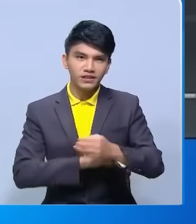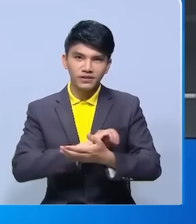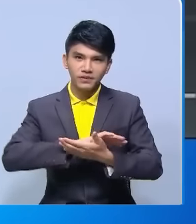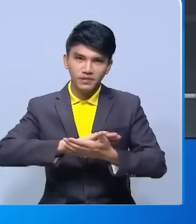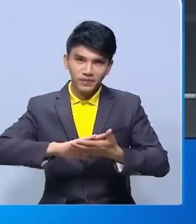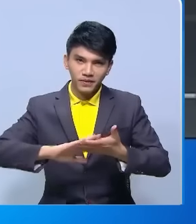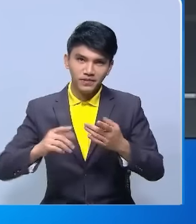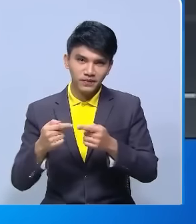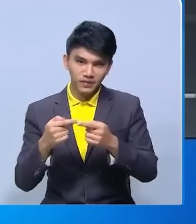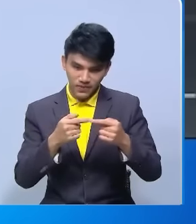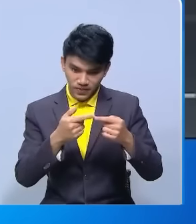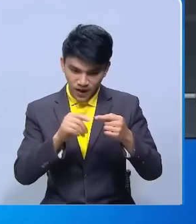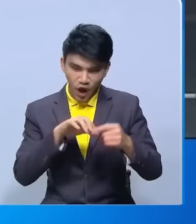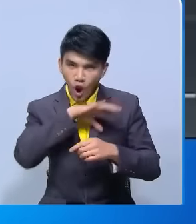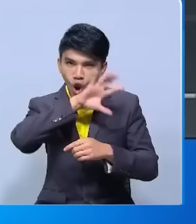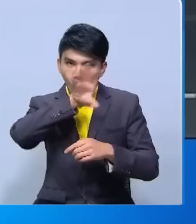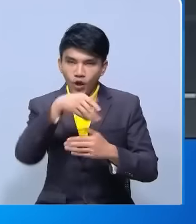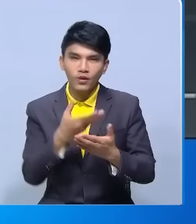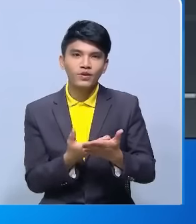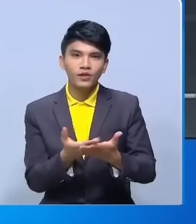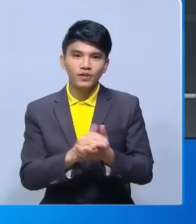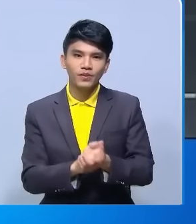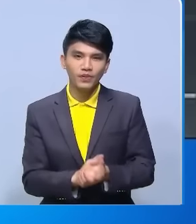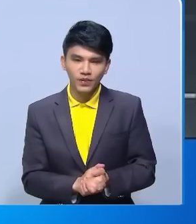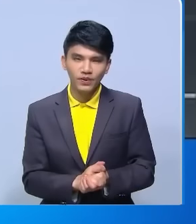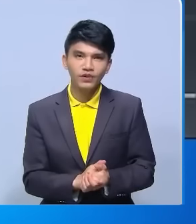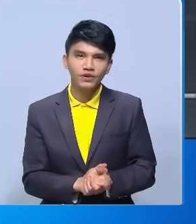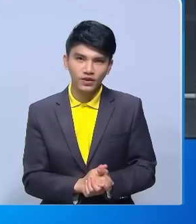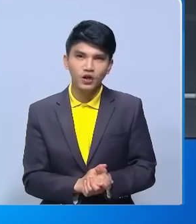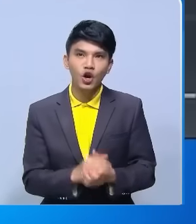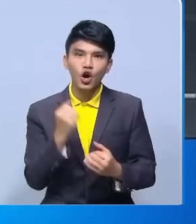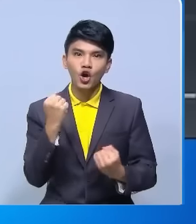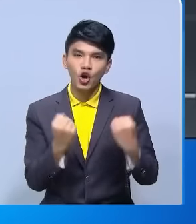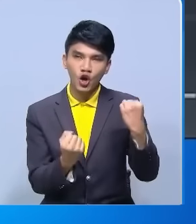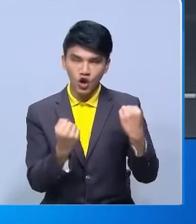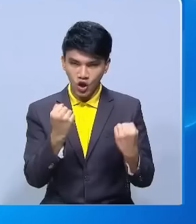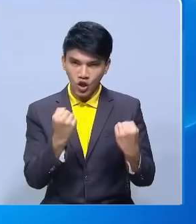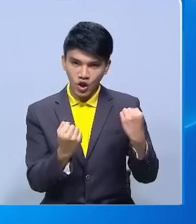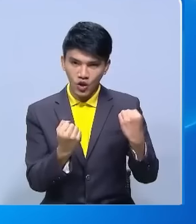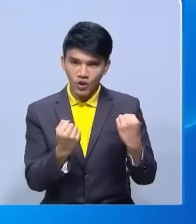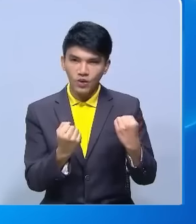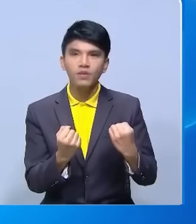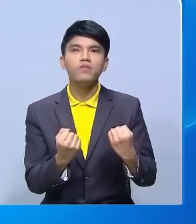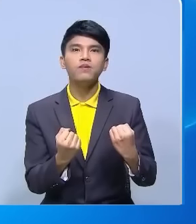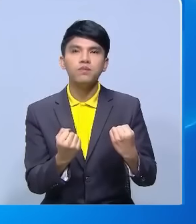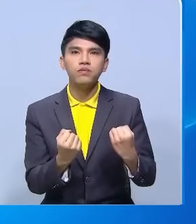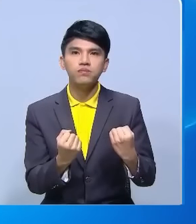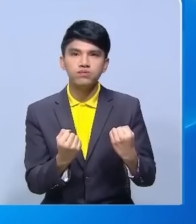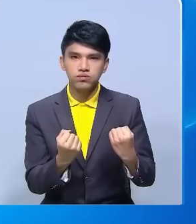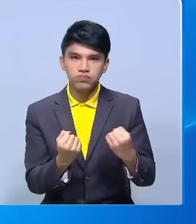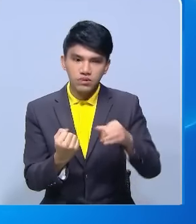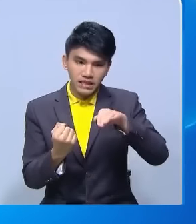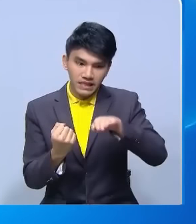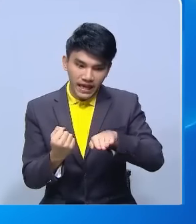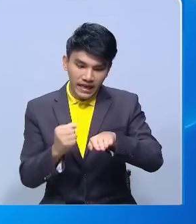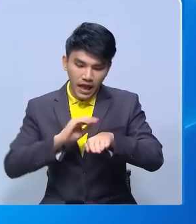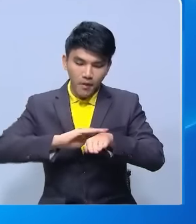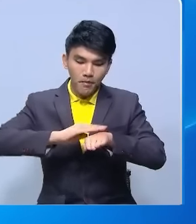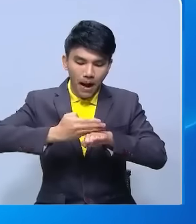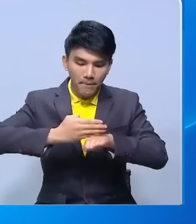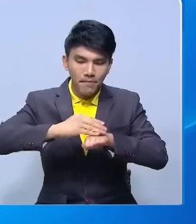ต่อล่อเลยเออก่อนที่จะจับกุมคนรับซื้อได้พร้อมกับรถเก๋งดัดแปลงให้มีพื้นที่ขนย้ายรถจักรยานยนต์